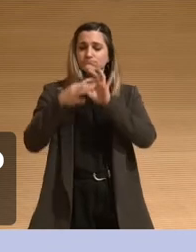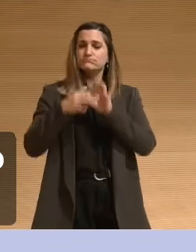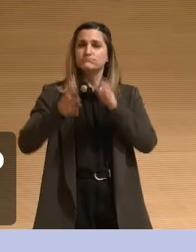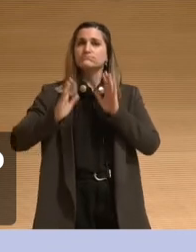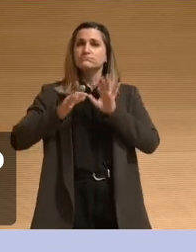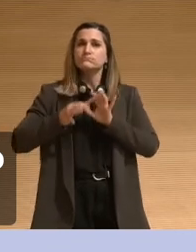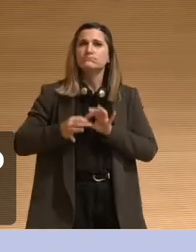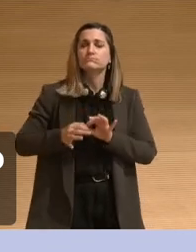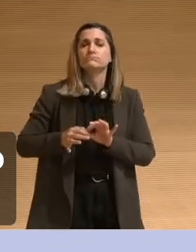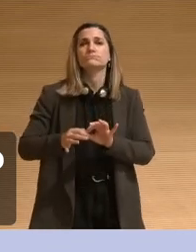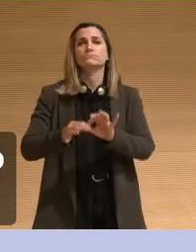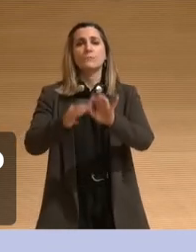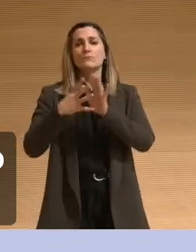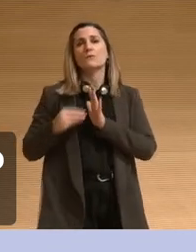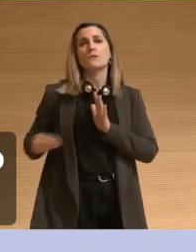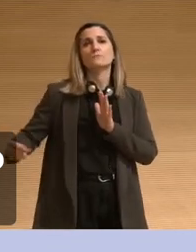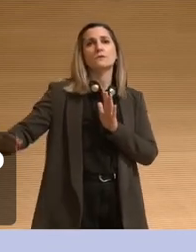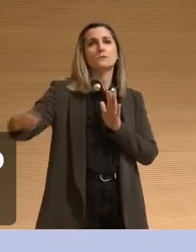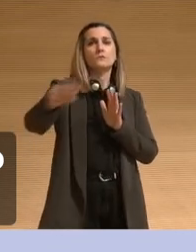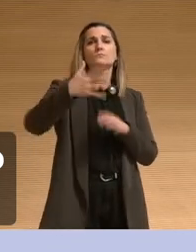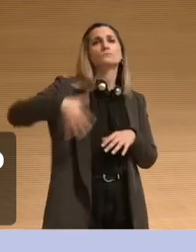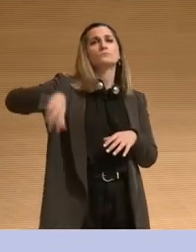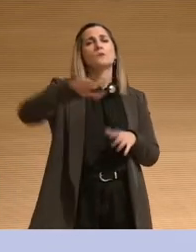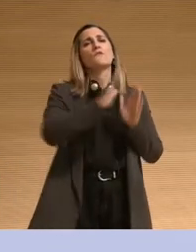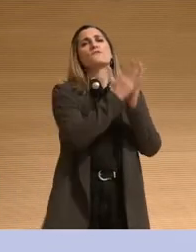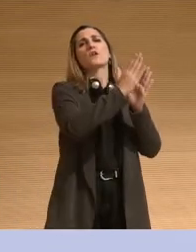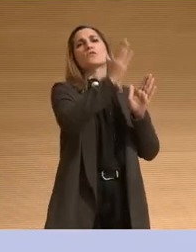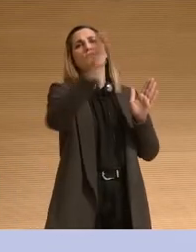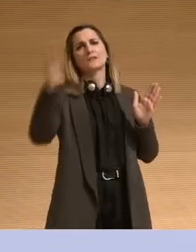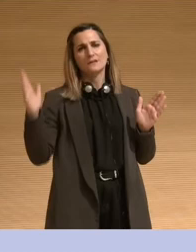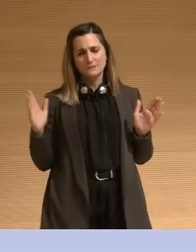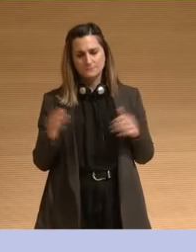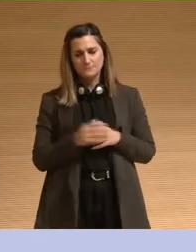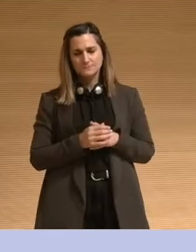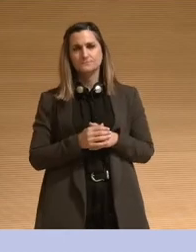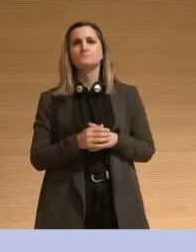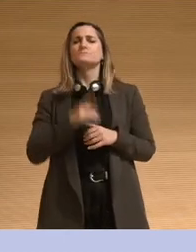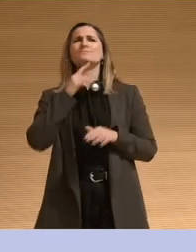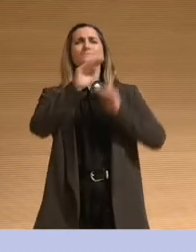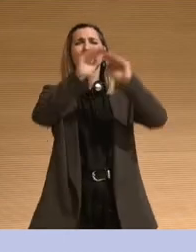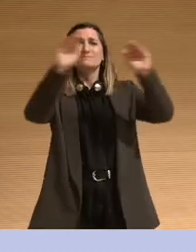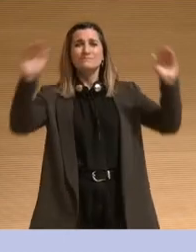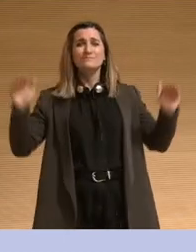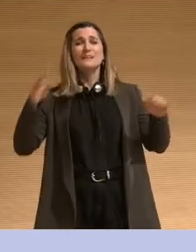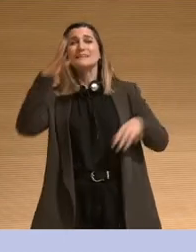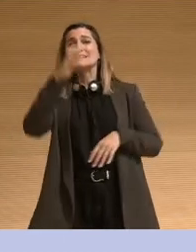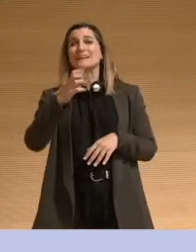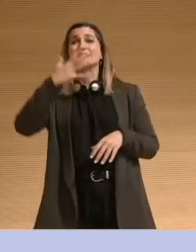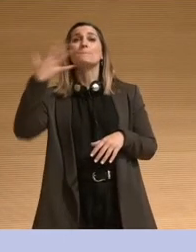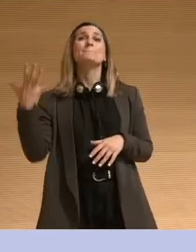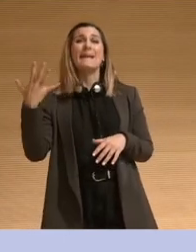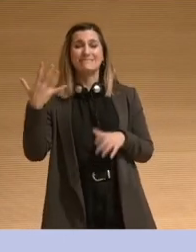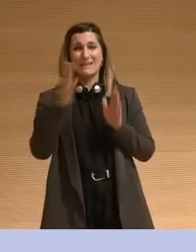να κάνει scale-up, να μπορέσει να εφαρμοστεί και σε άλλες βιβλιοθήκες. Στο open call που κάναμε είχαμε τη συμμετοχή περίπου 45